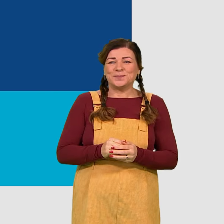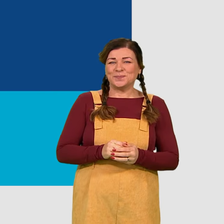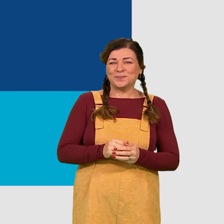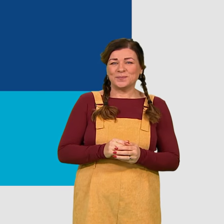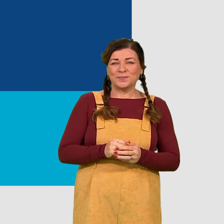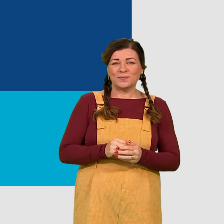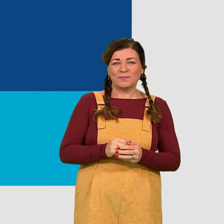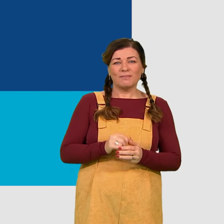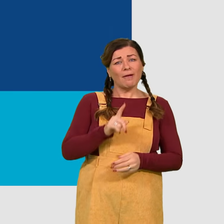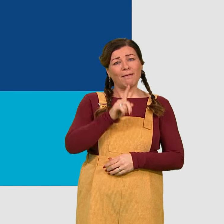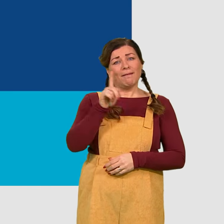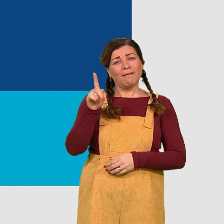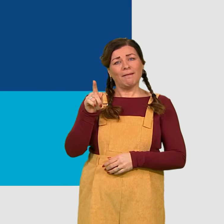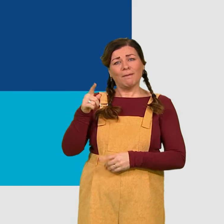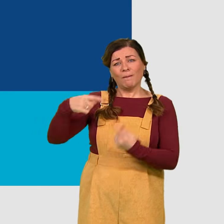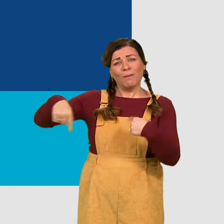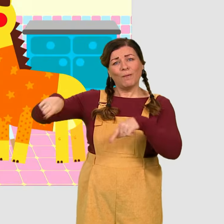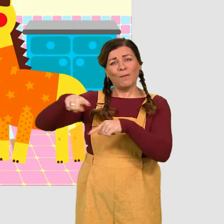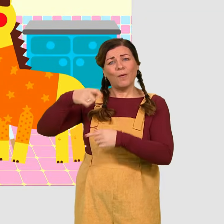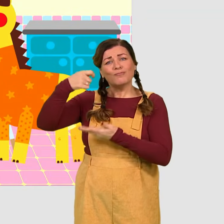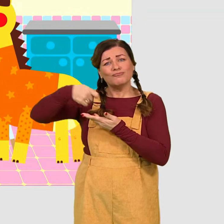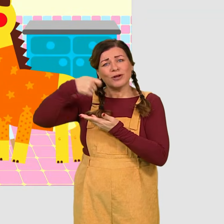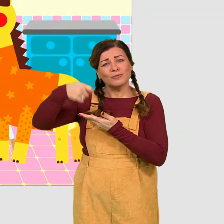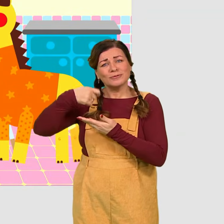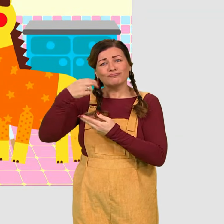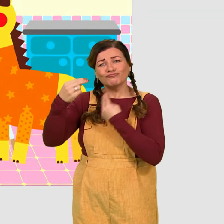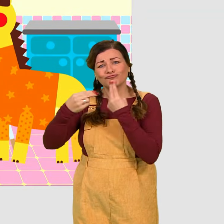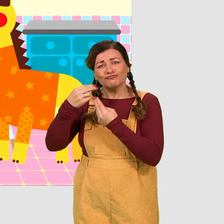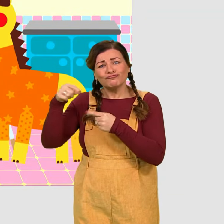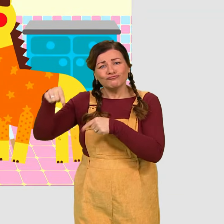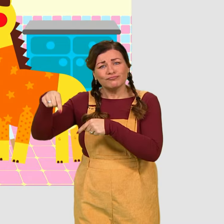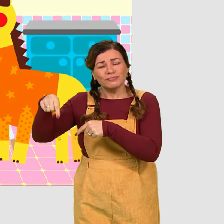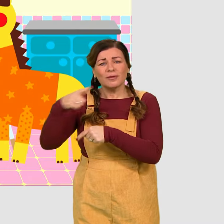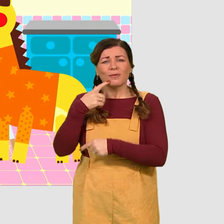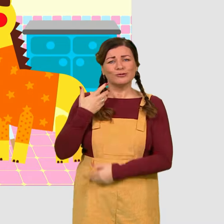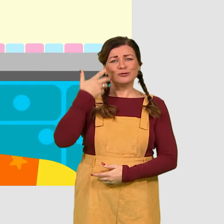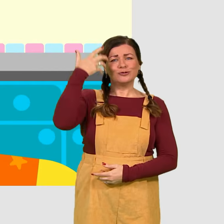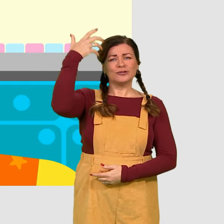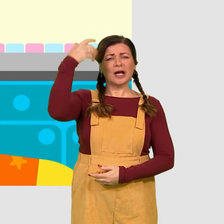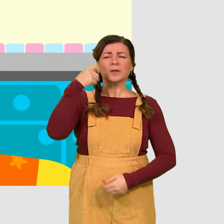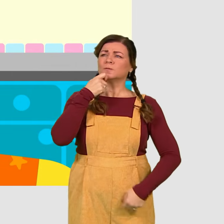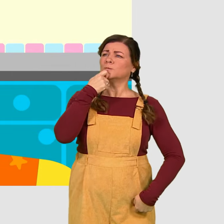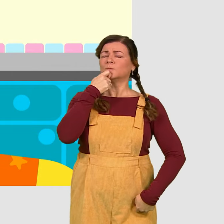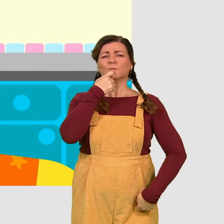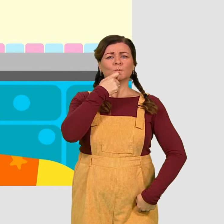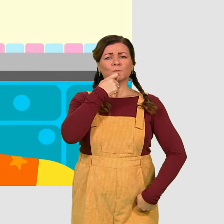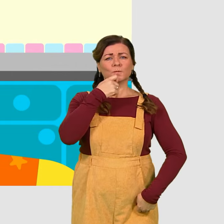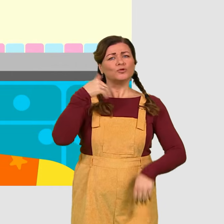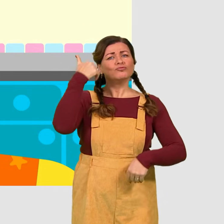Hwyrach ymlaen, pan oedd pawb yn cael brecwast, holodd Jangle. Lle mae